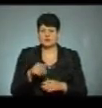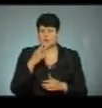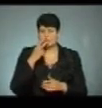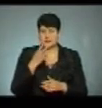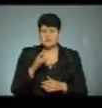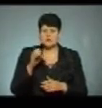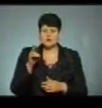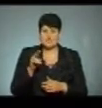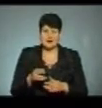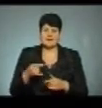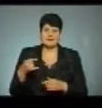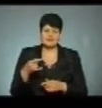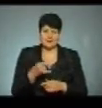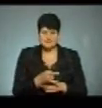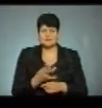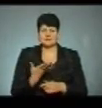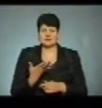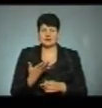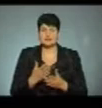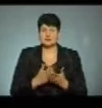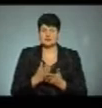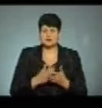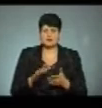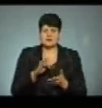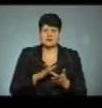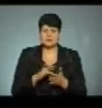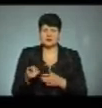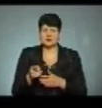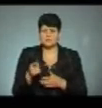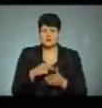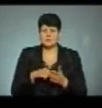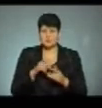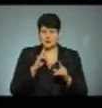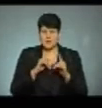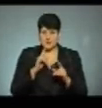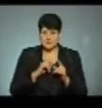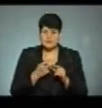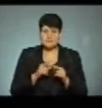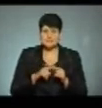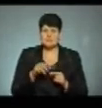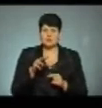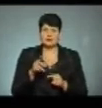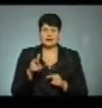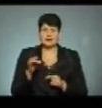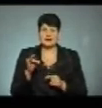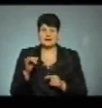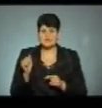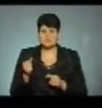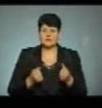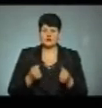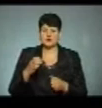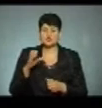репрезентують соціальне таксі інклюзивно-ресурсного центру Тернопільської міської ради. Це Микола Гарасимів, водій соціального